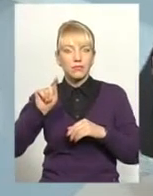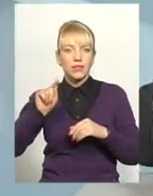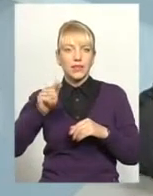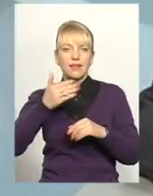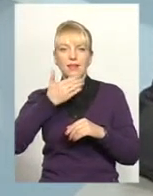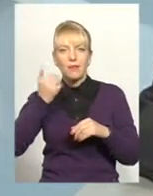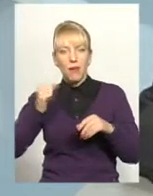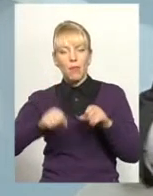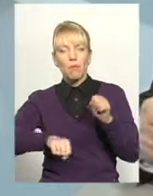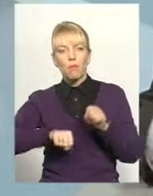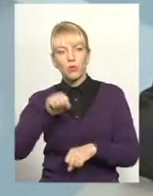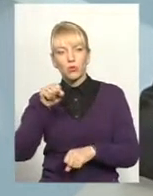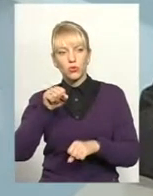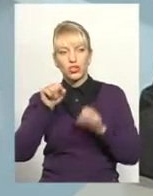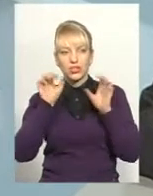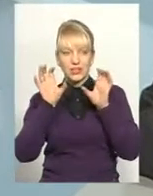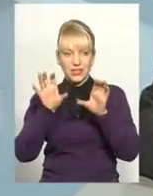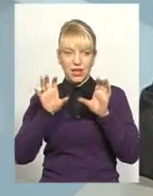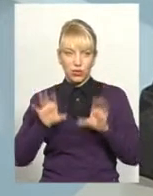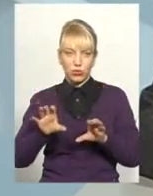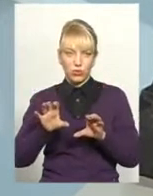порушення закону